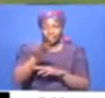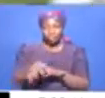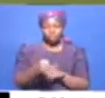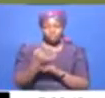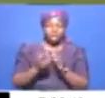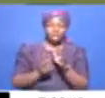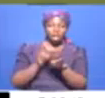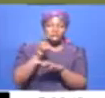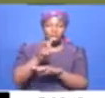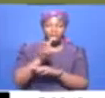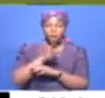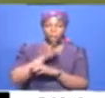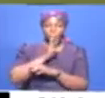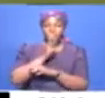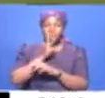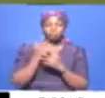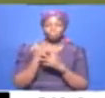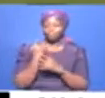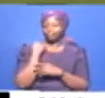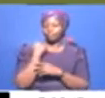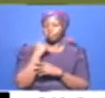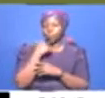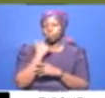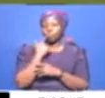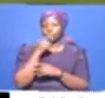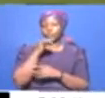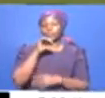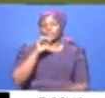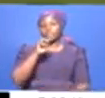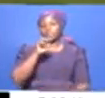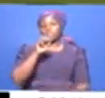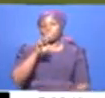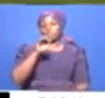na kidimbwi cha maji nyuma ya mshindi Sofiane El Bakkali wa Morocco.